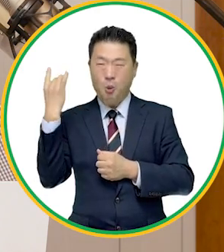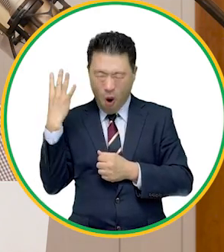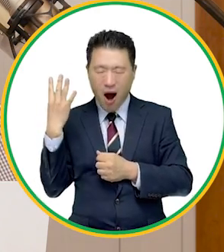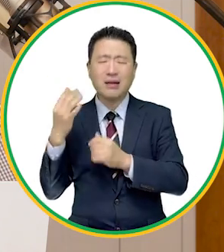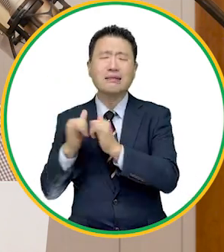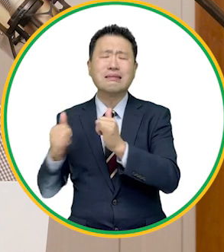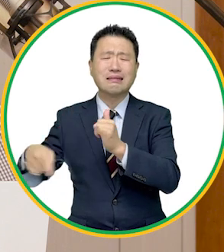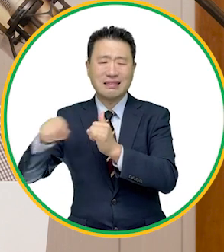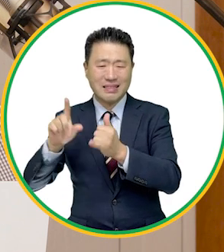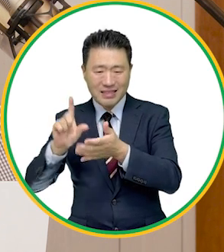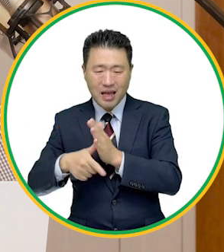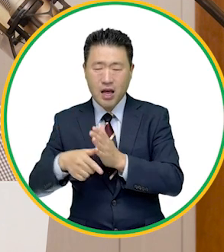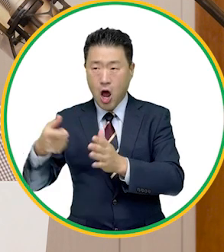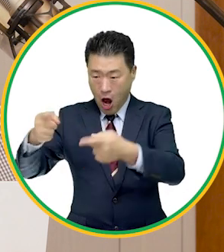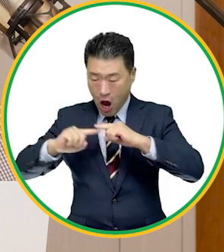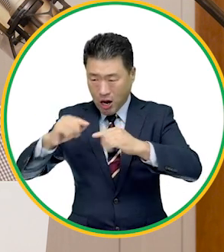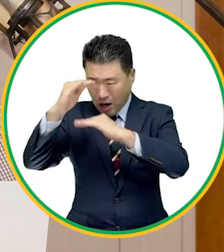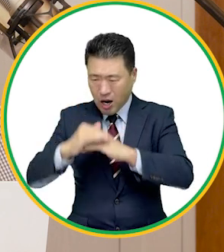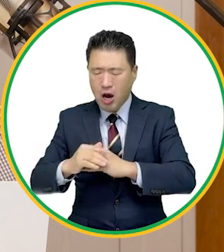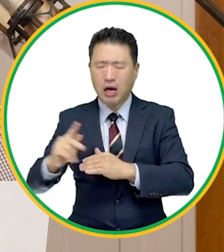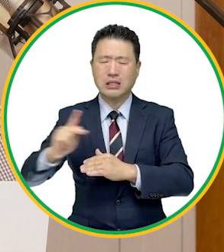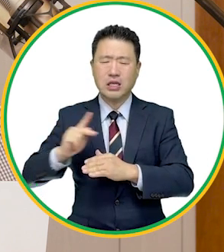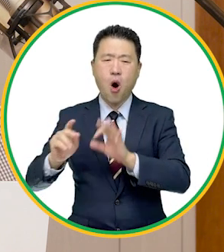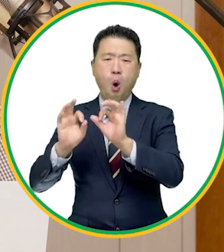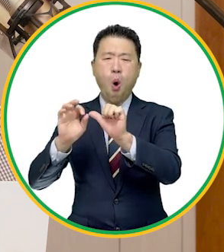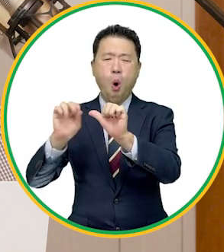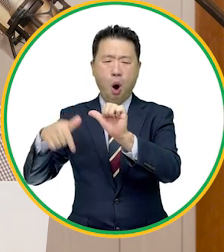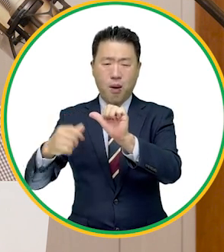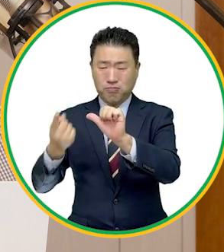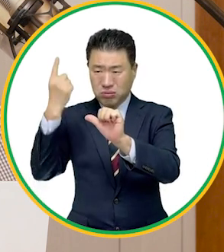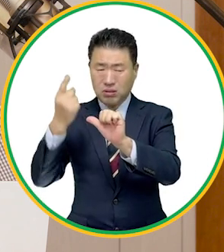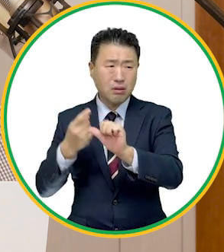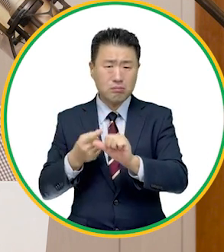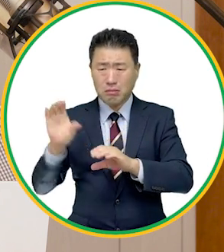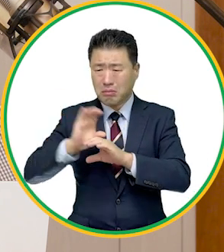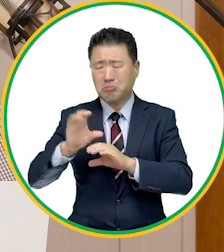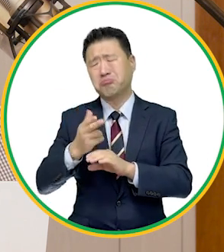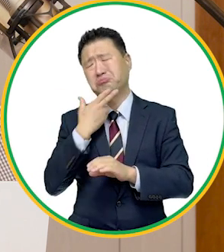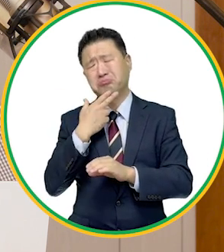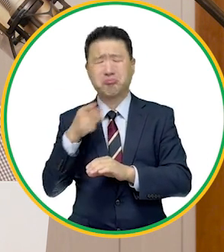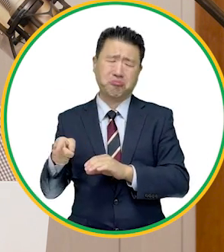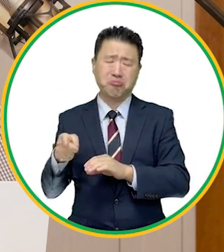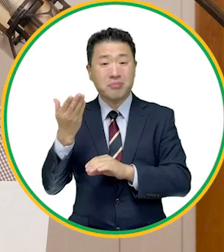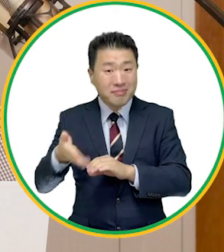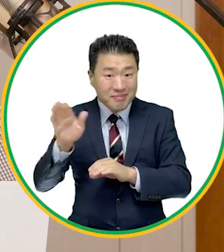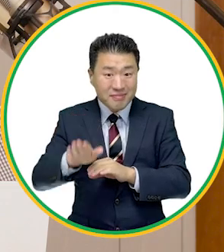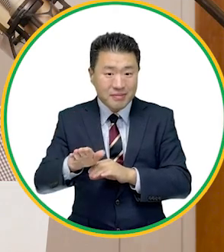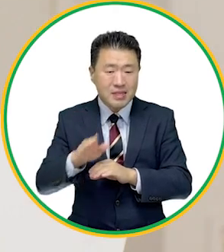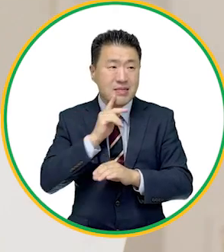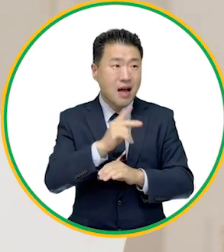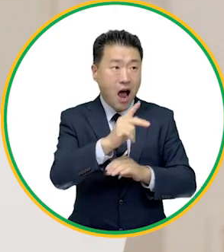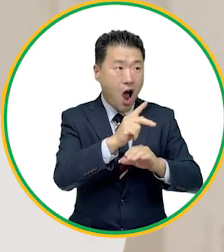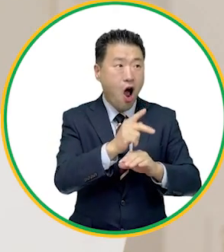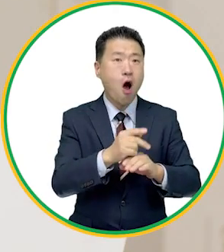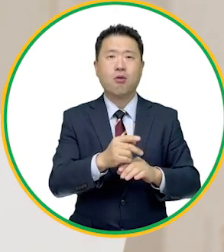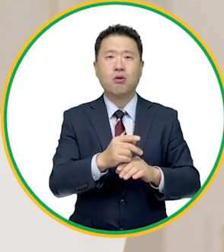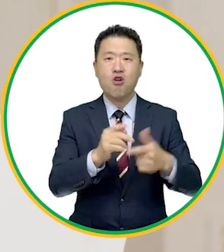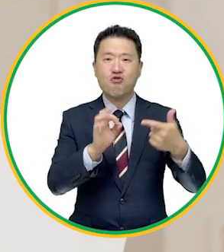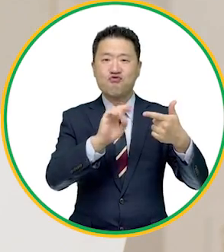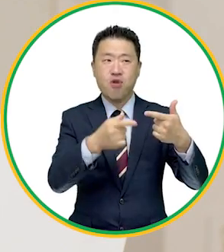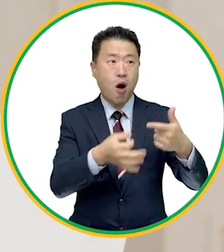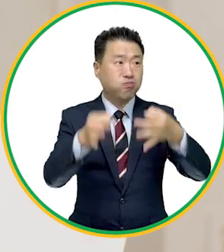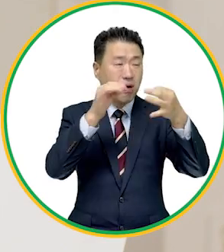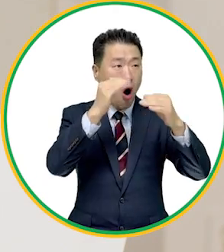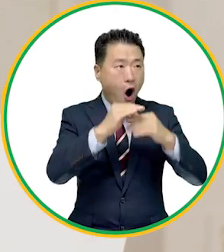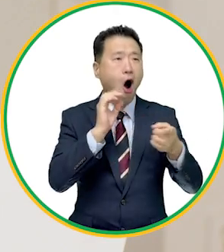기가입자 중 가입 당시 총 대출 한도 5억 원에 걸려 월 지급금을 더 받지 못했으나 총 대출 한도가